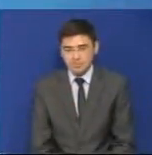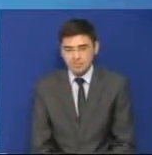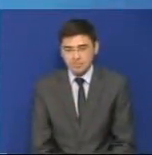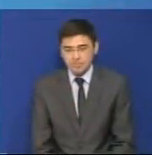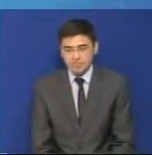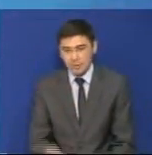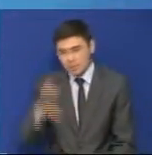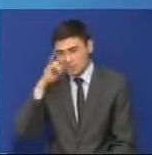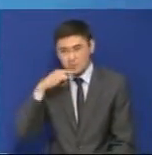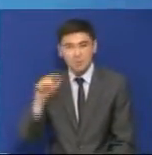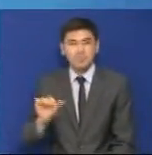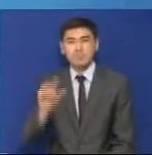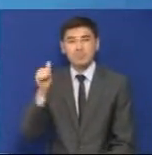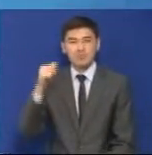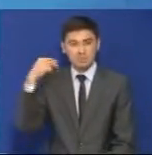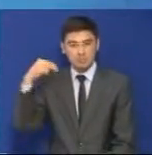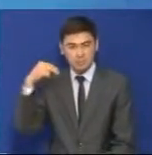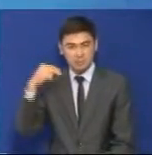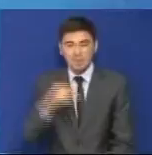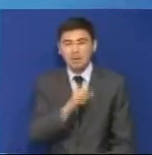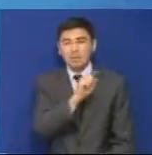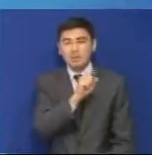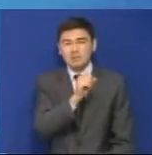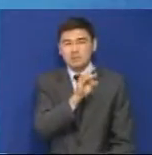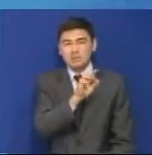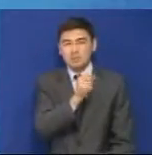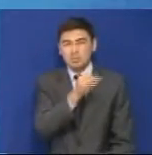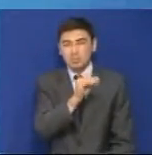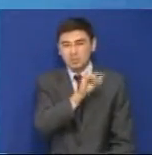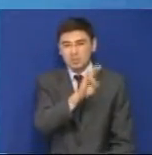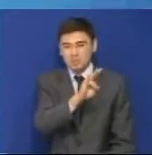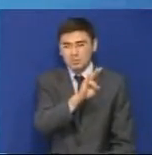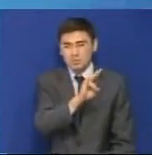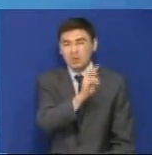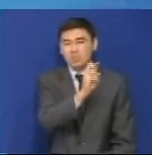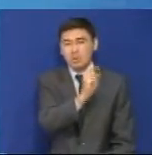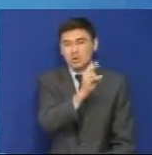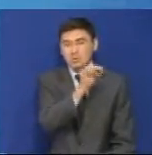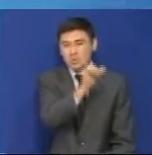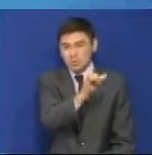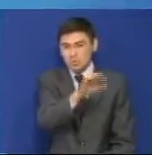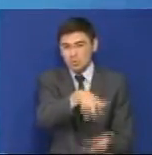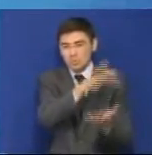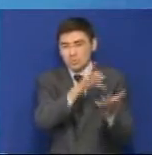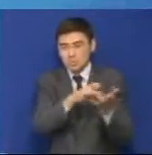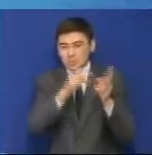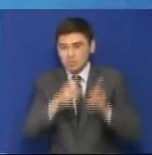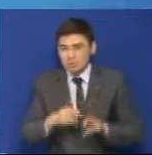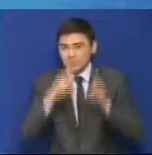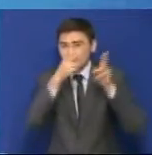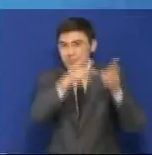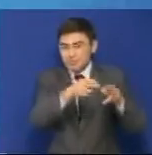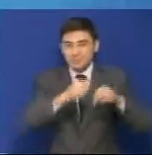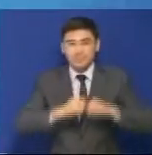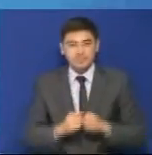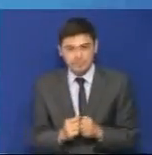Қазақстанның тұңғыш президенті елбасы бүгін Әзірбайжан астанасы Бакуге ұшып барды. Нұрсұлтан Назарбаевты бауырлас ел құшақ жая қарсы